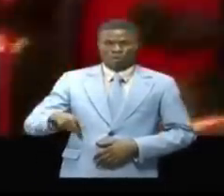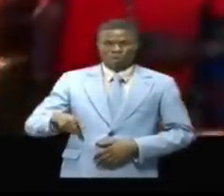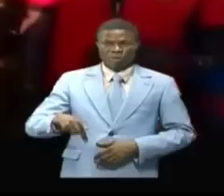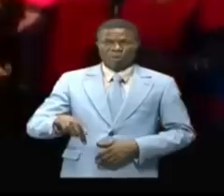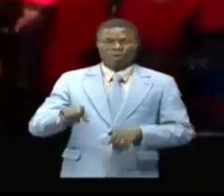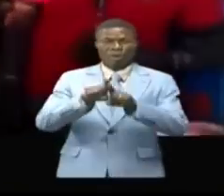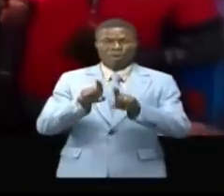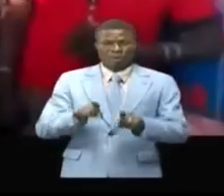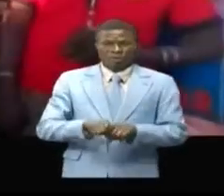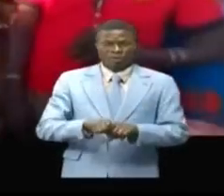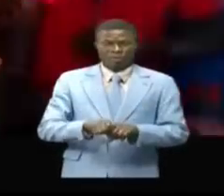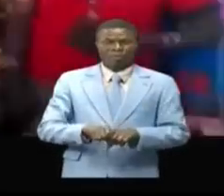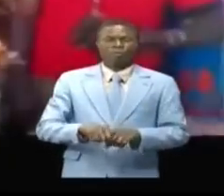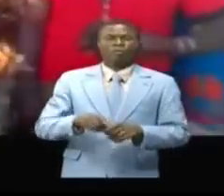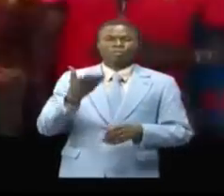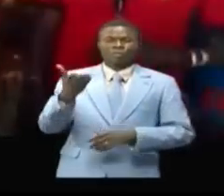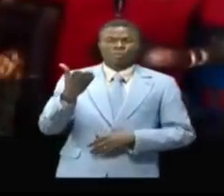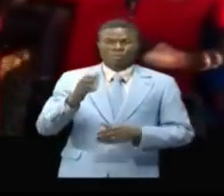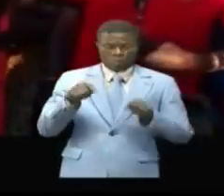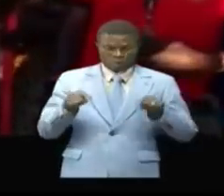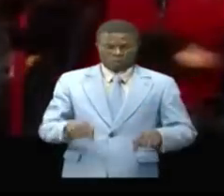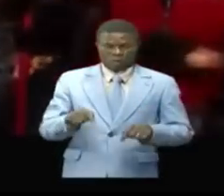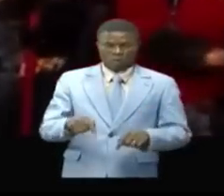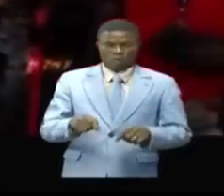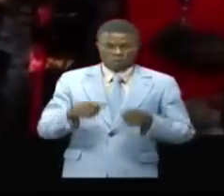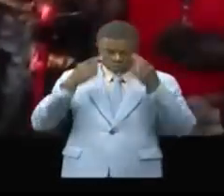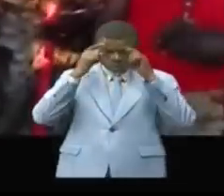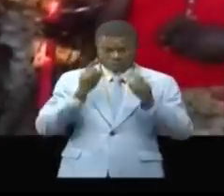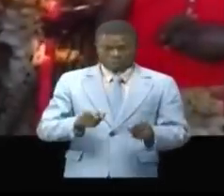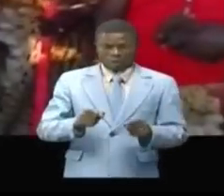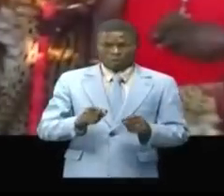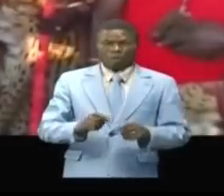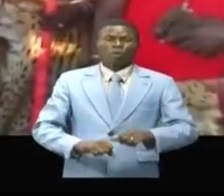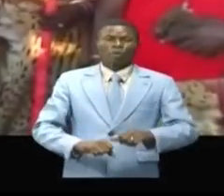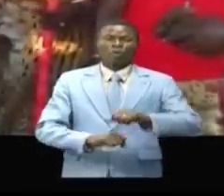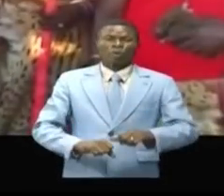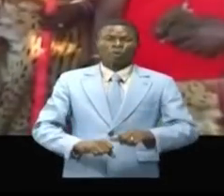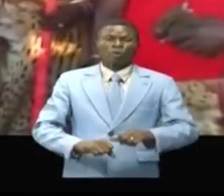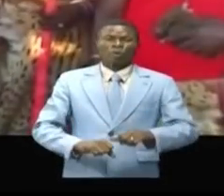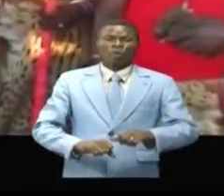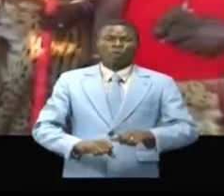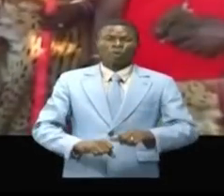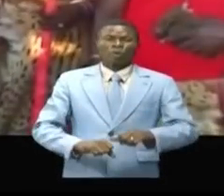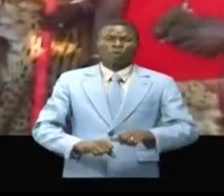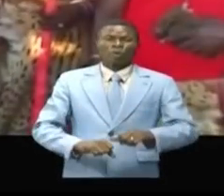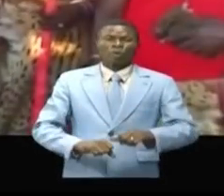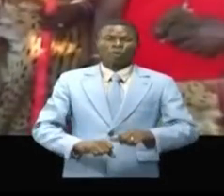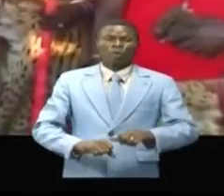Gatola, l'un des rescapés, aujourd'hui rétabli, s'est rendu dans sa base de